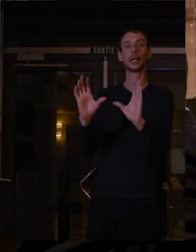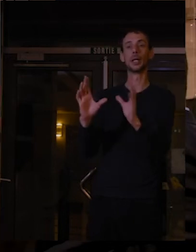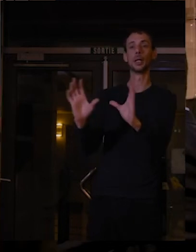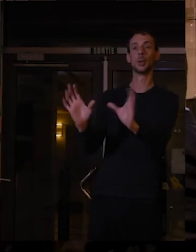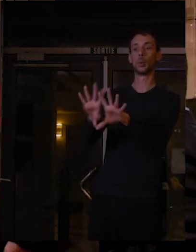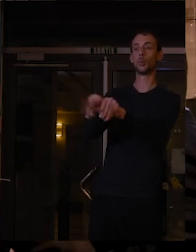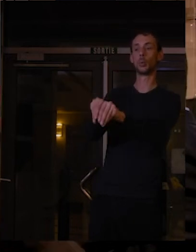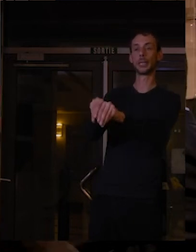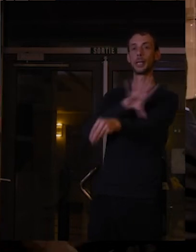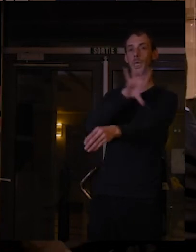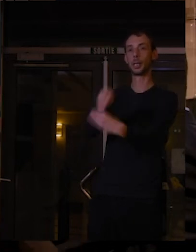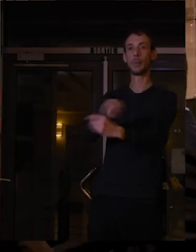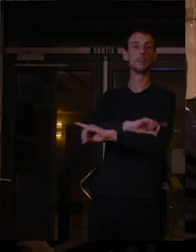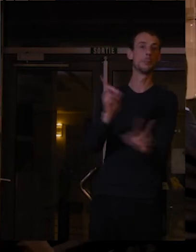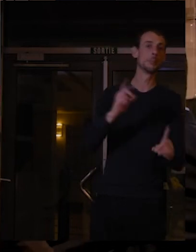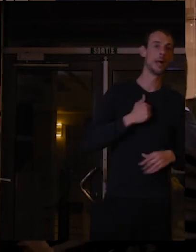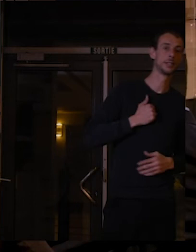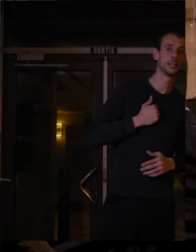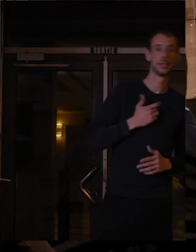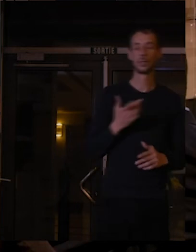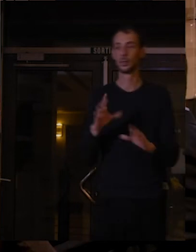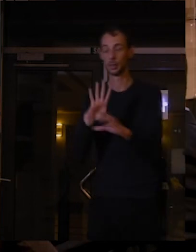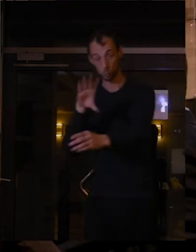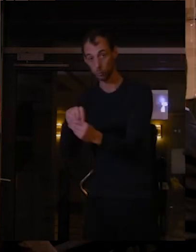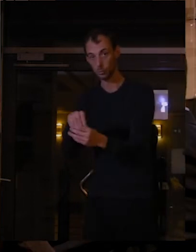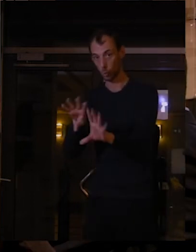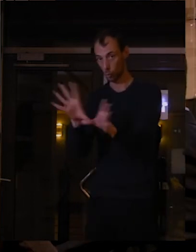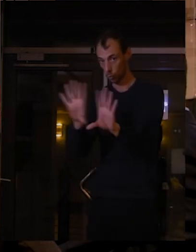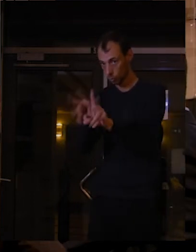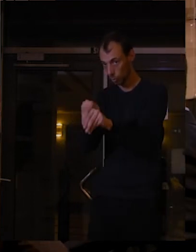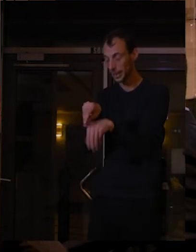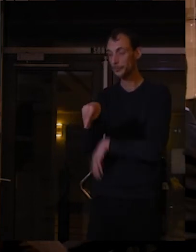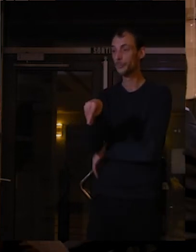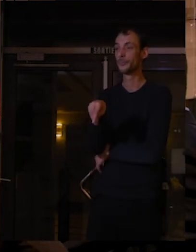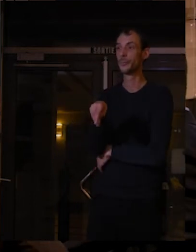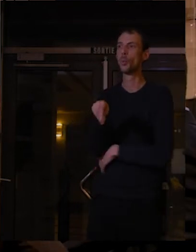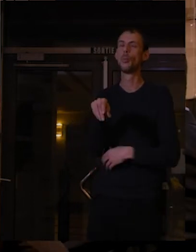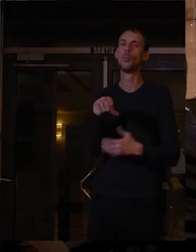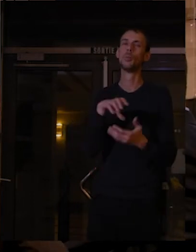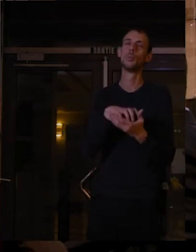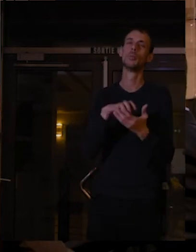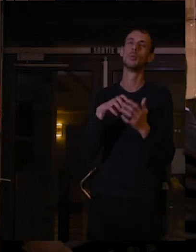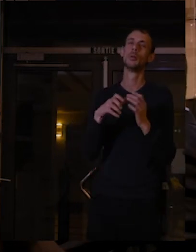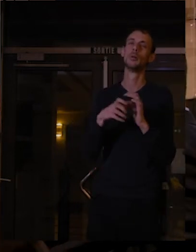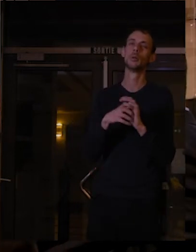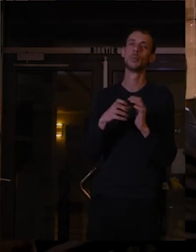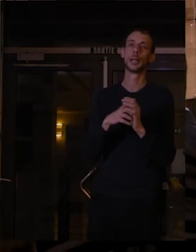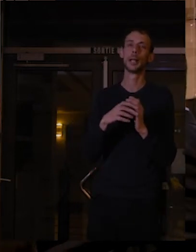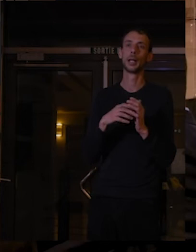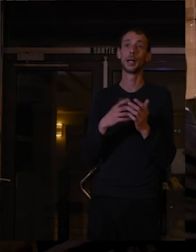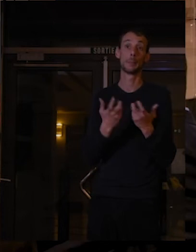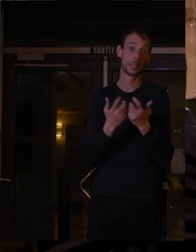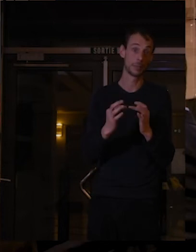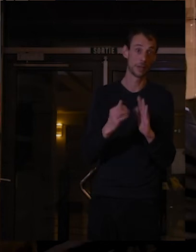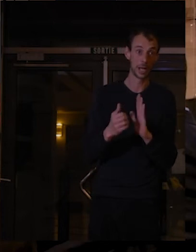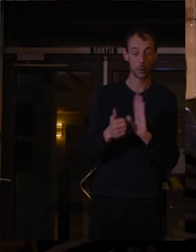en freelance, c'est hyper compliqué, notamment pour la reprise des rôles. Donc, il